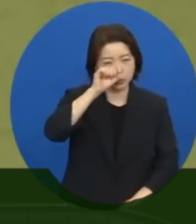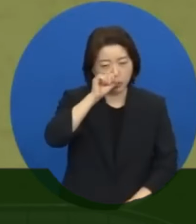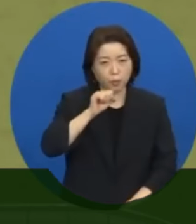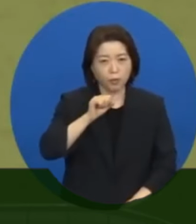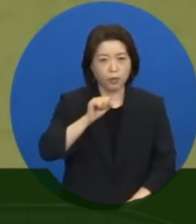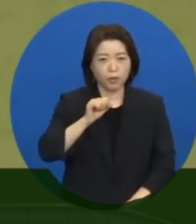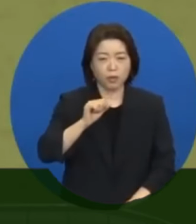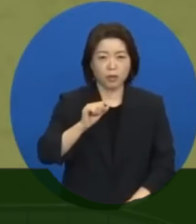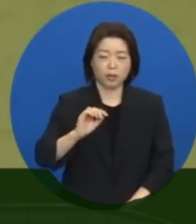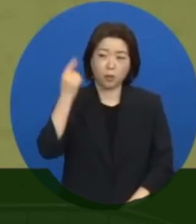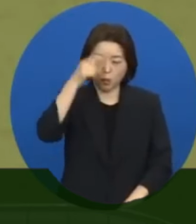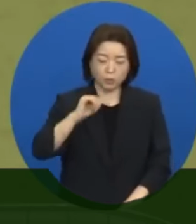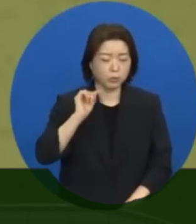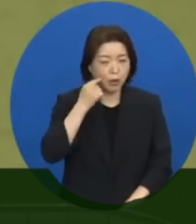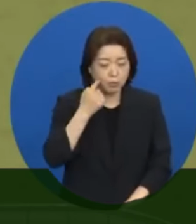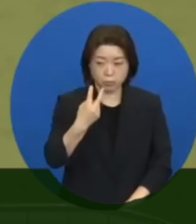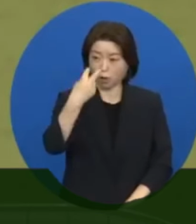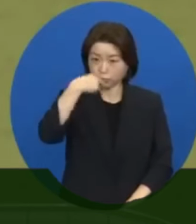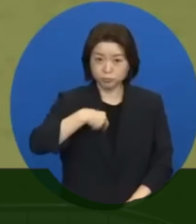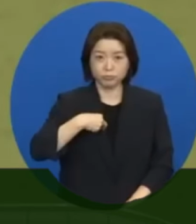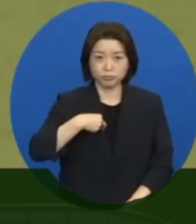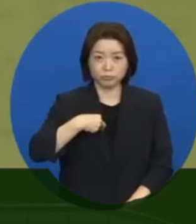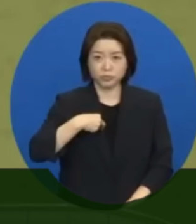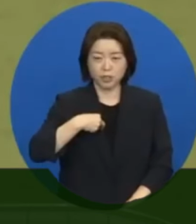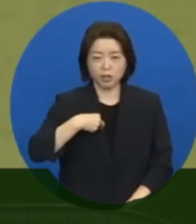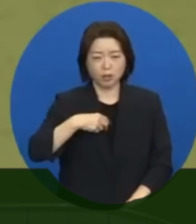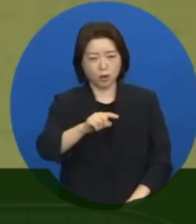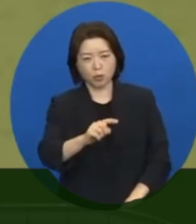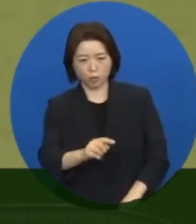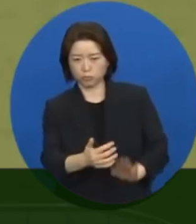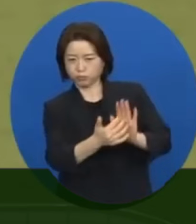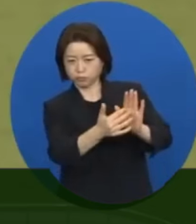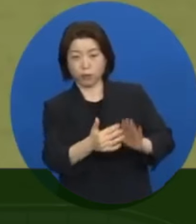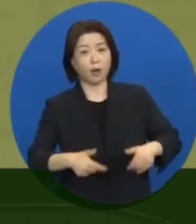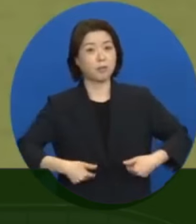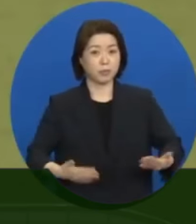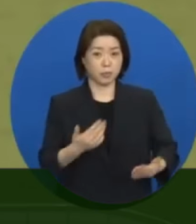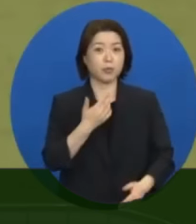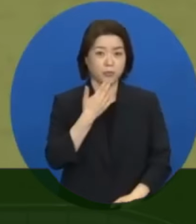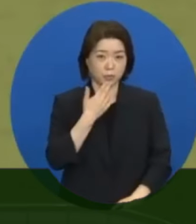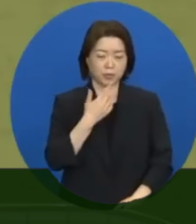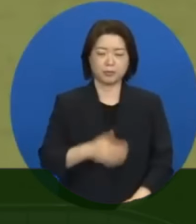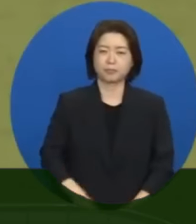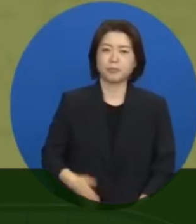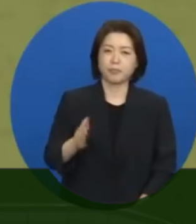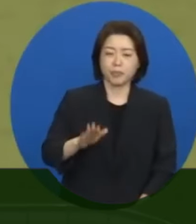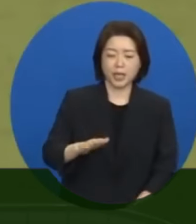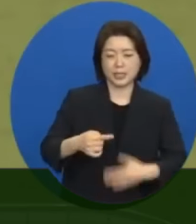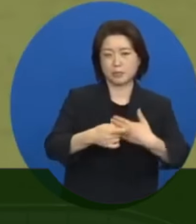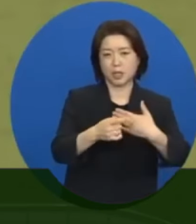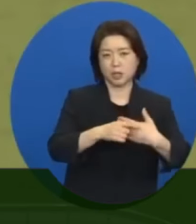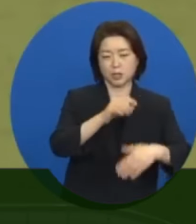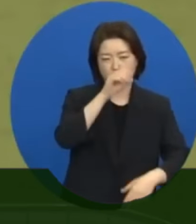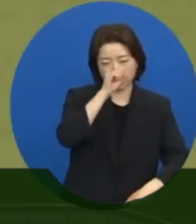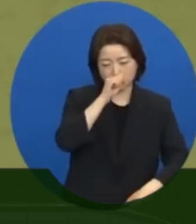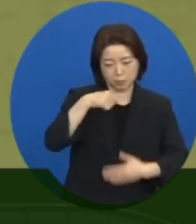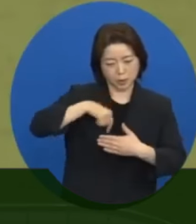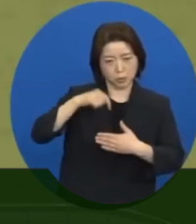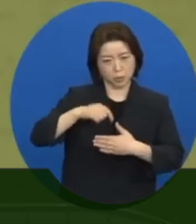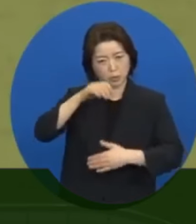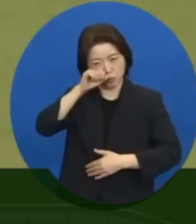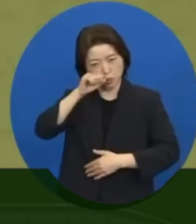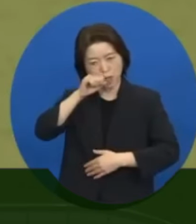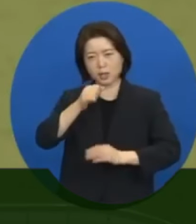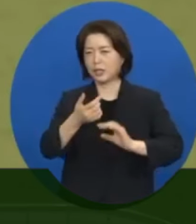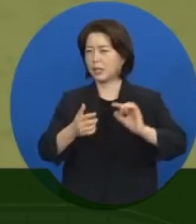금상 하죠 굳이 부인할 이유는 없습니다 그러나 거이 곱다고 해서 속도 고은 것은